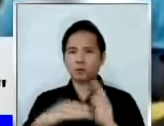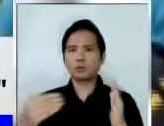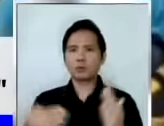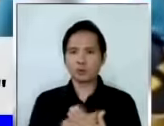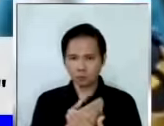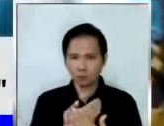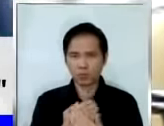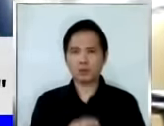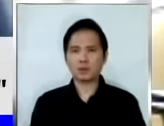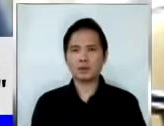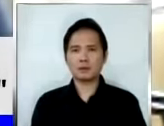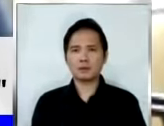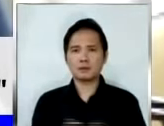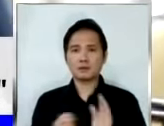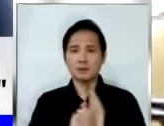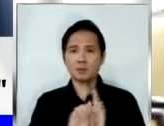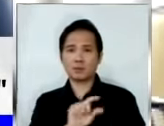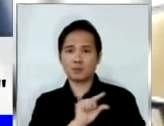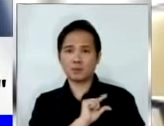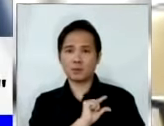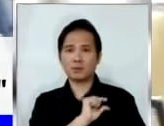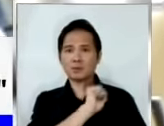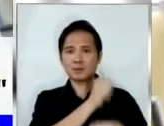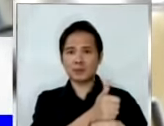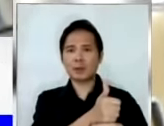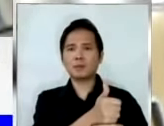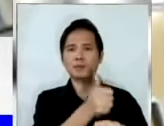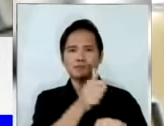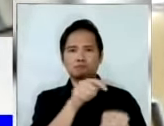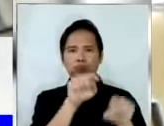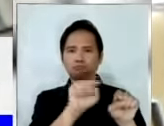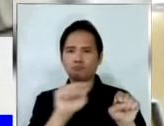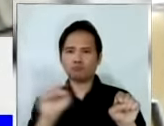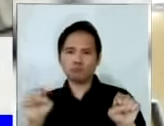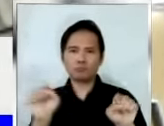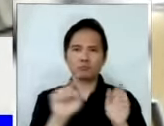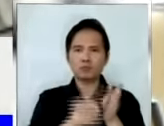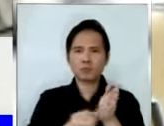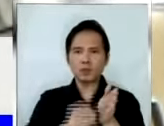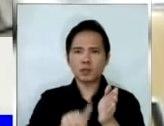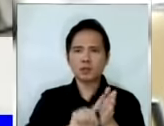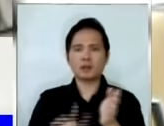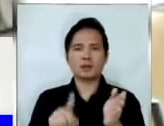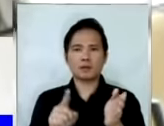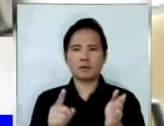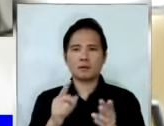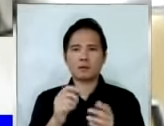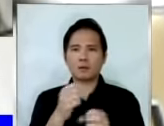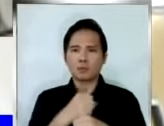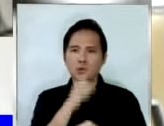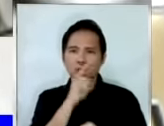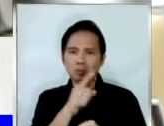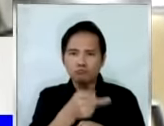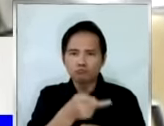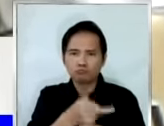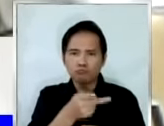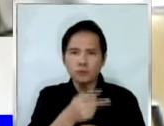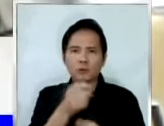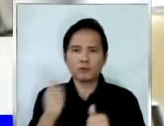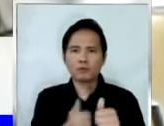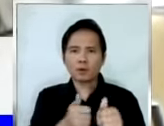na na-station diri pag MECQ, at ang ato ang protocols, especially sa guidelines na i-follow sa EO